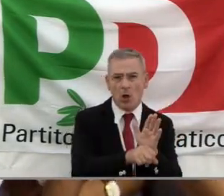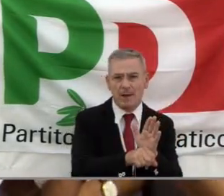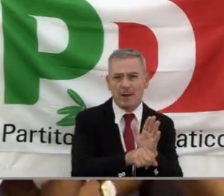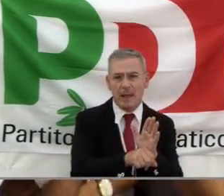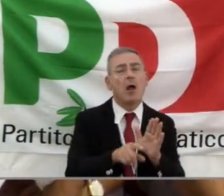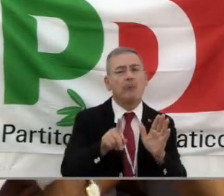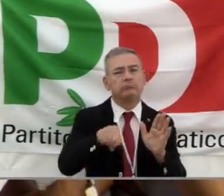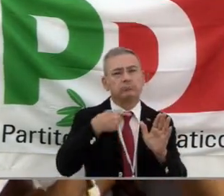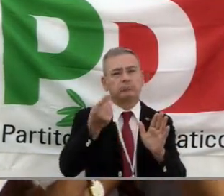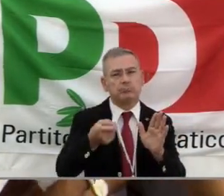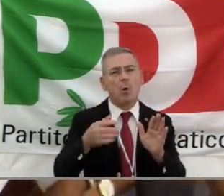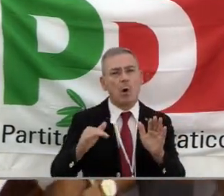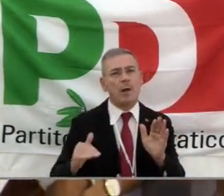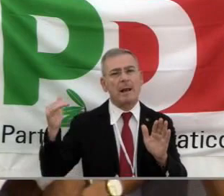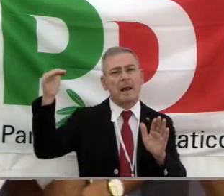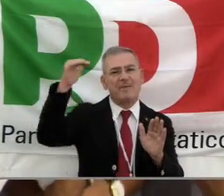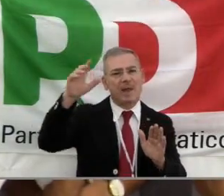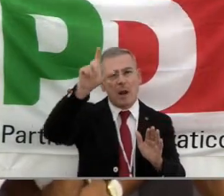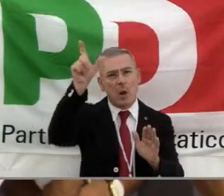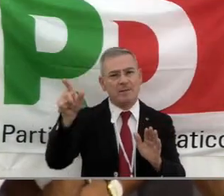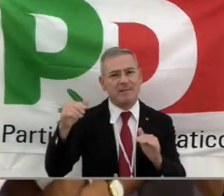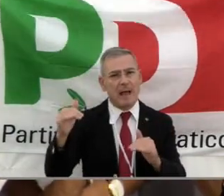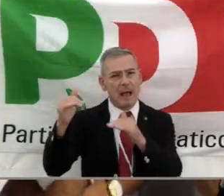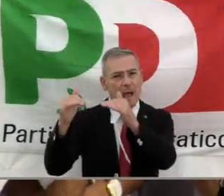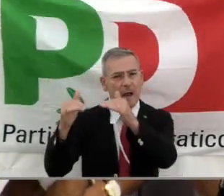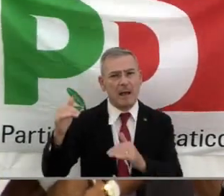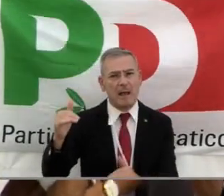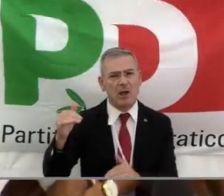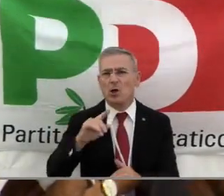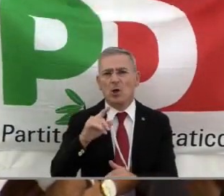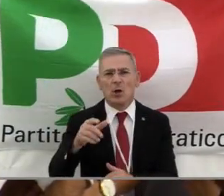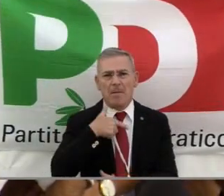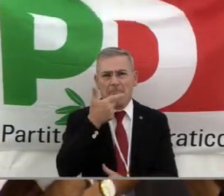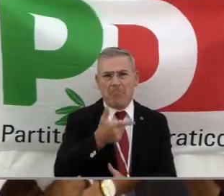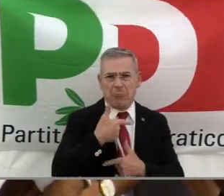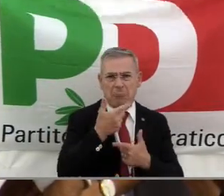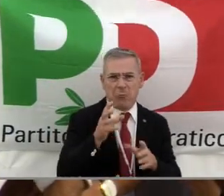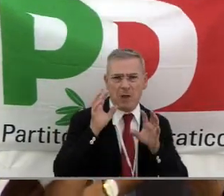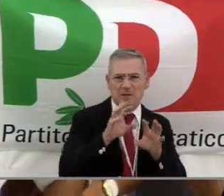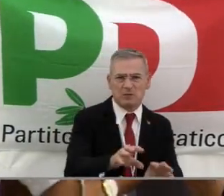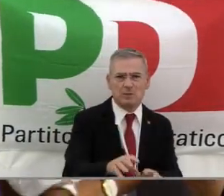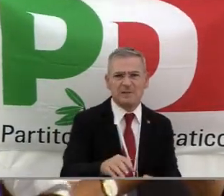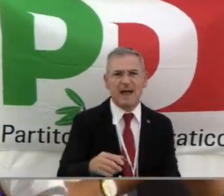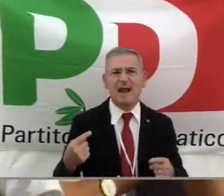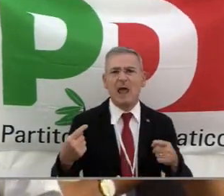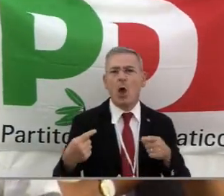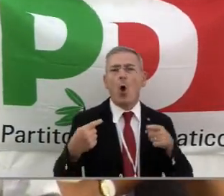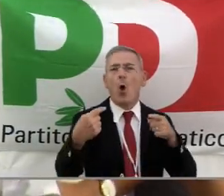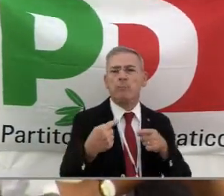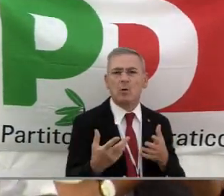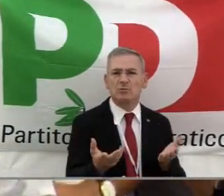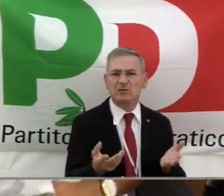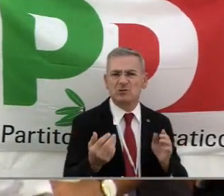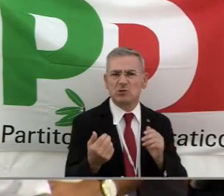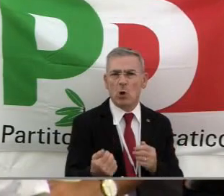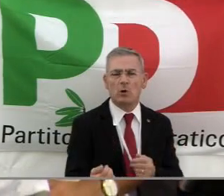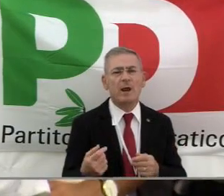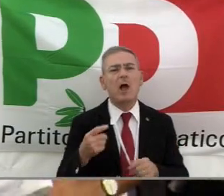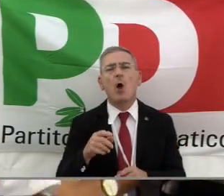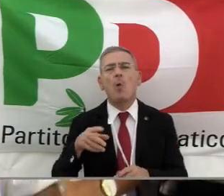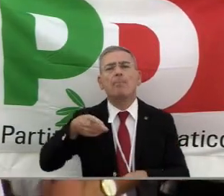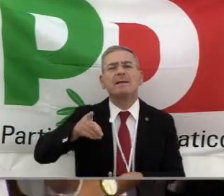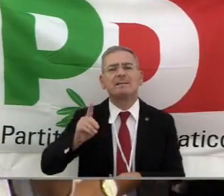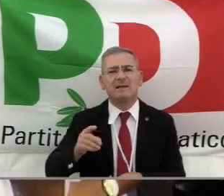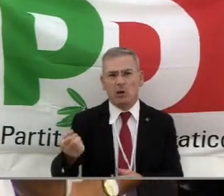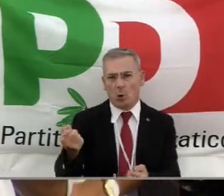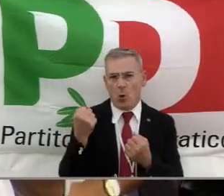essere all'altezza dell'Italia. Altro che insultare l'opposizione! Altro che insultare il Partito